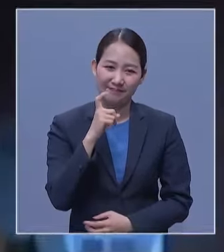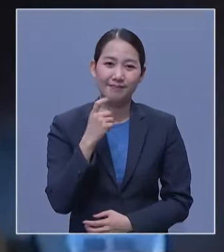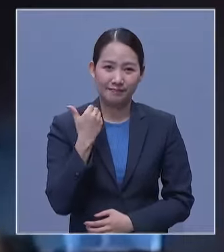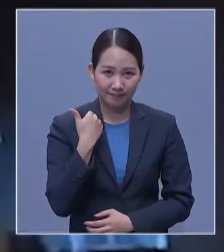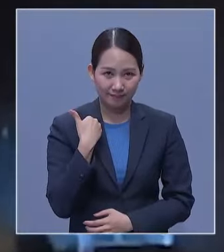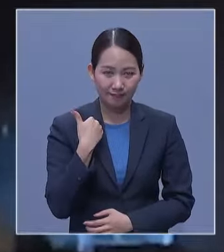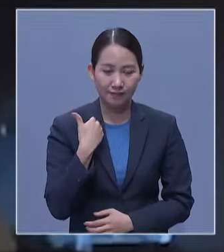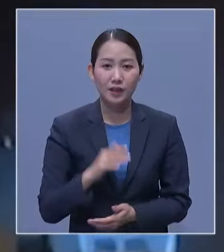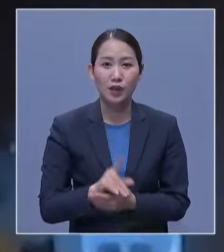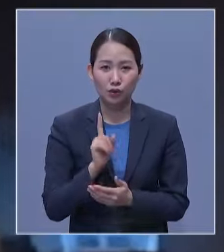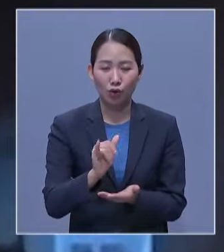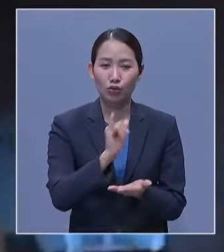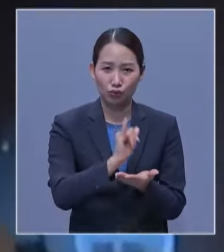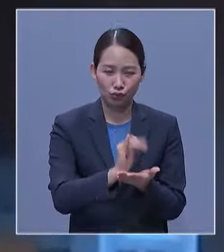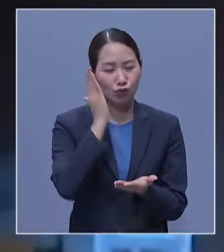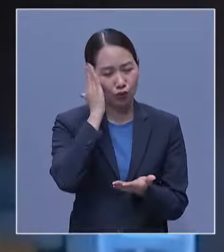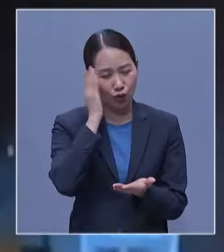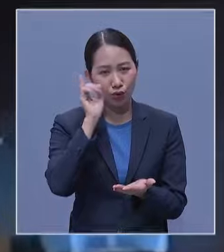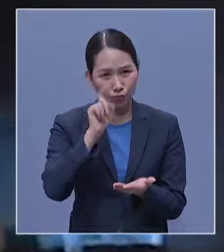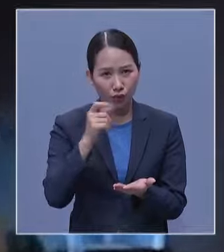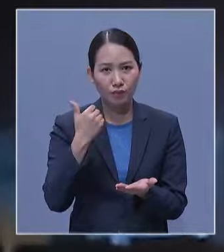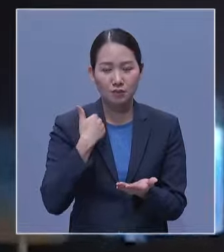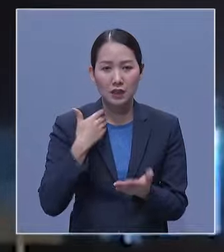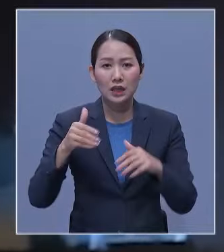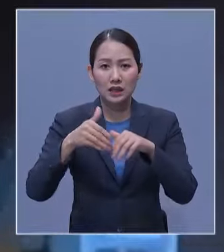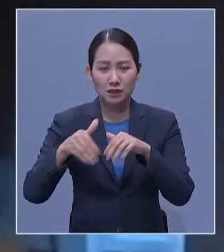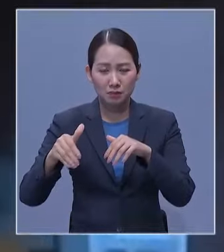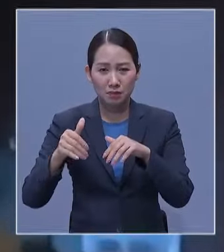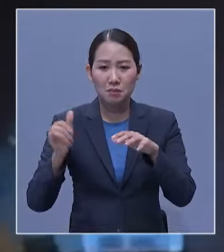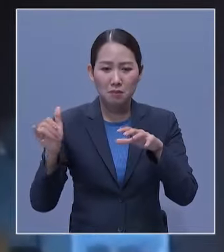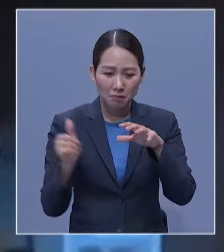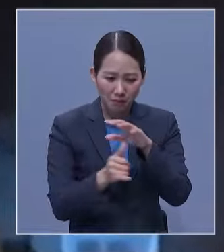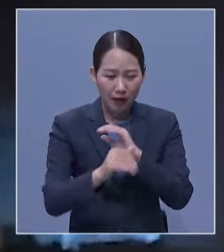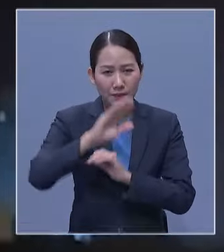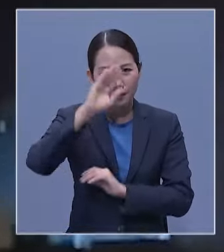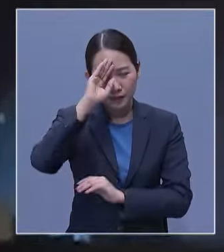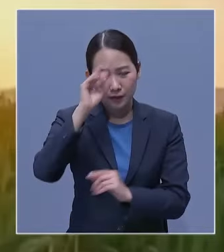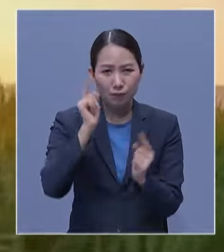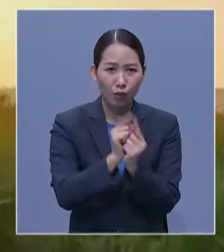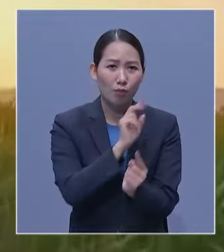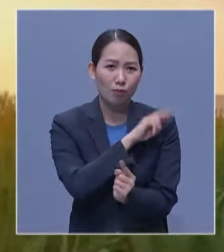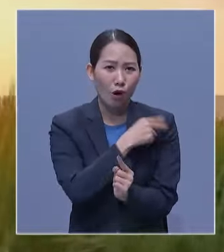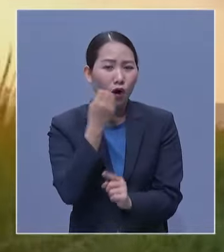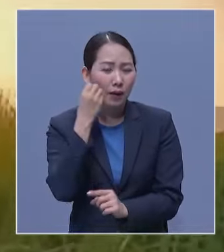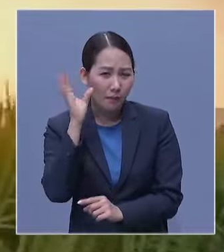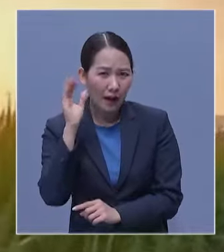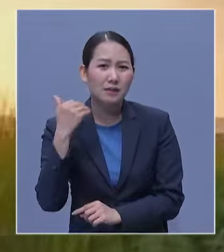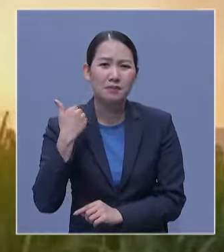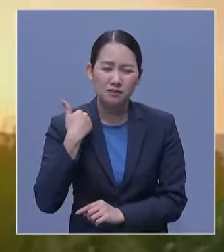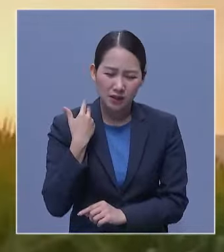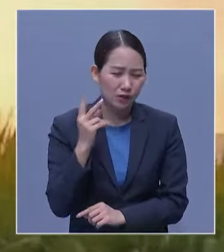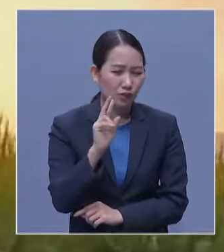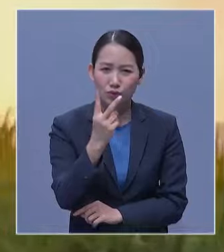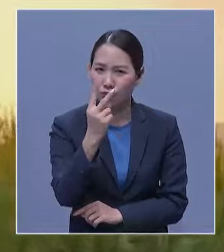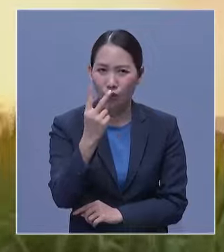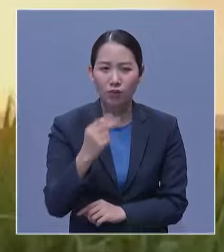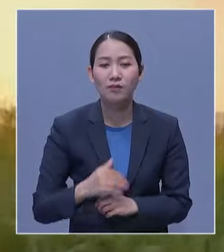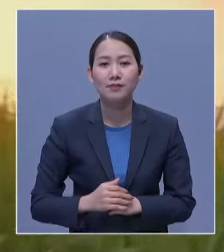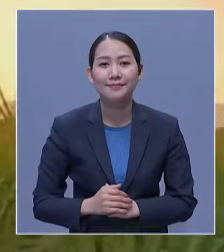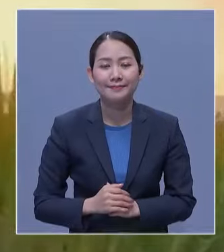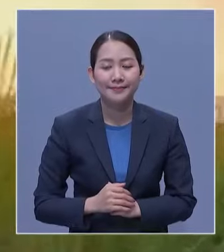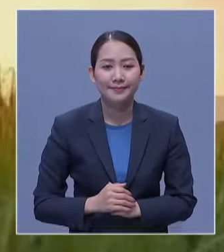นอกก็มีต้องยืมเครื่องผลิตออกซิเจนของโรงพยาบาลไปใช้รักษาตัวที่บ้านก็มีอยู่เหมือนกันซึ่งผอบอกว่าที่